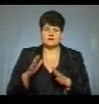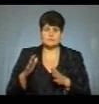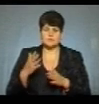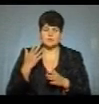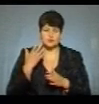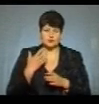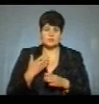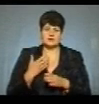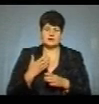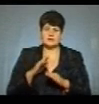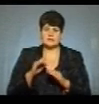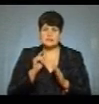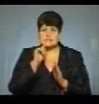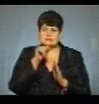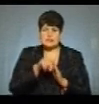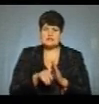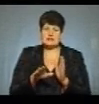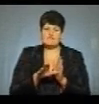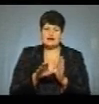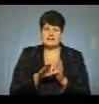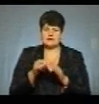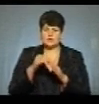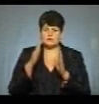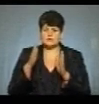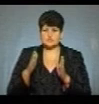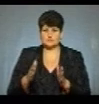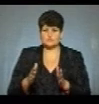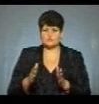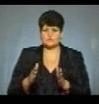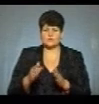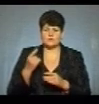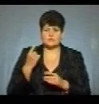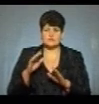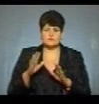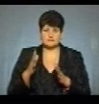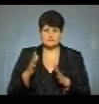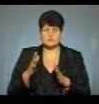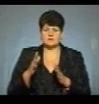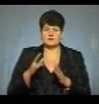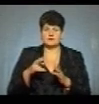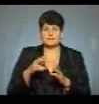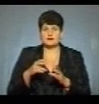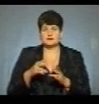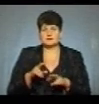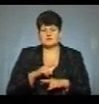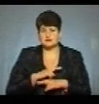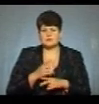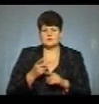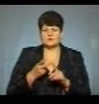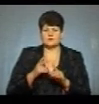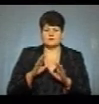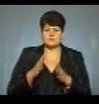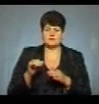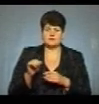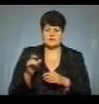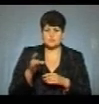діти залізли в електрощитову станцію. Один випадок в Чорткові закінчився летально, один випадок в